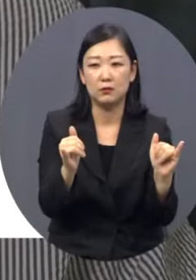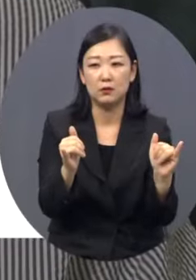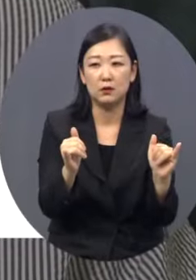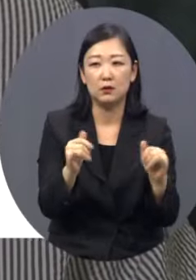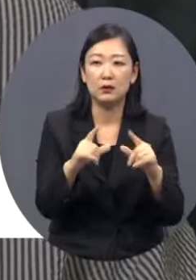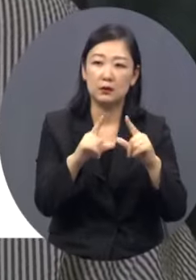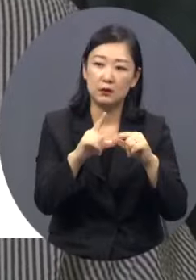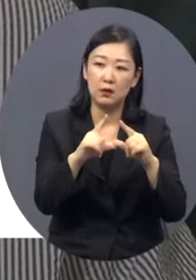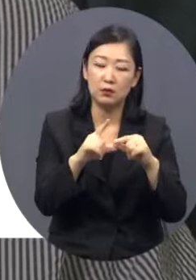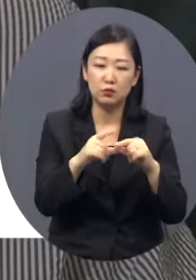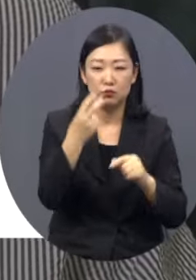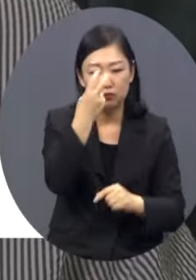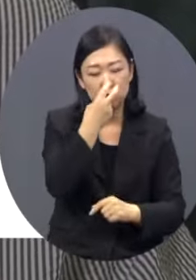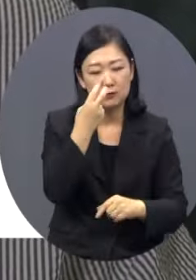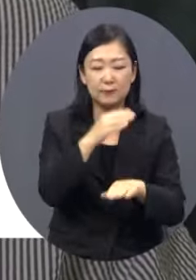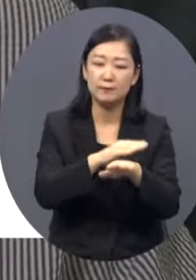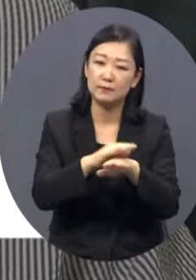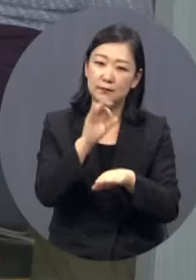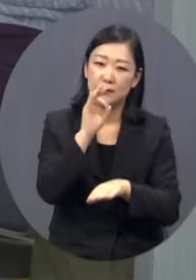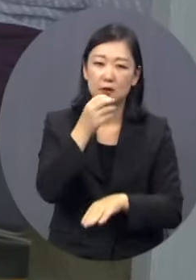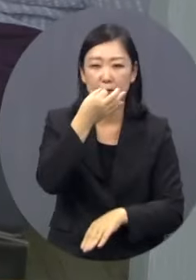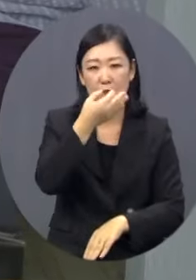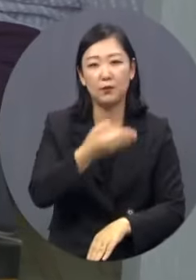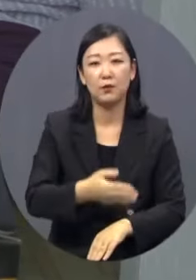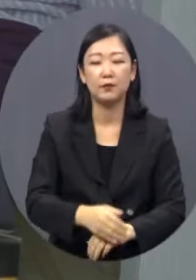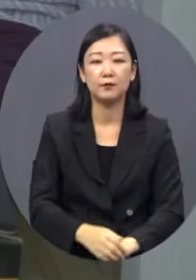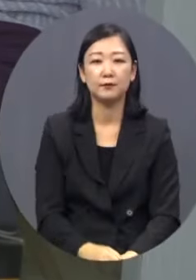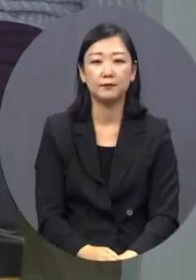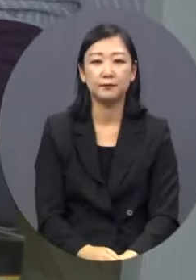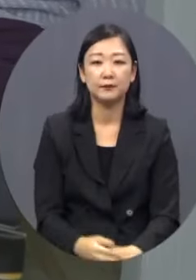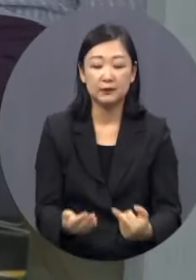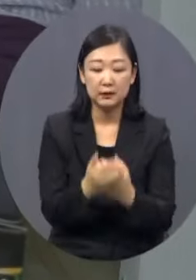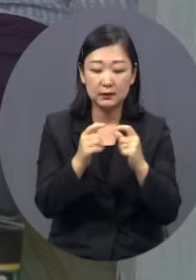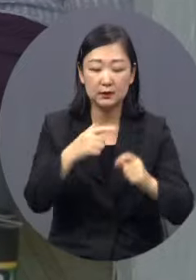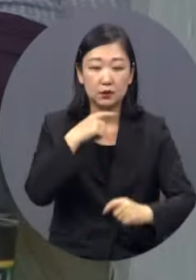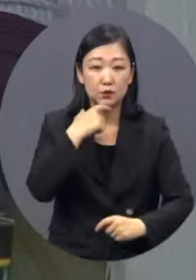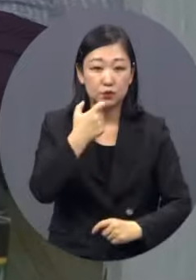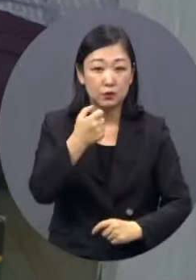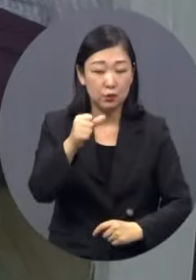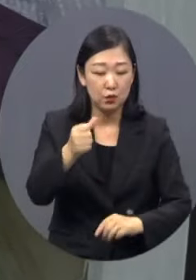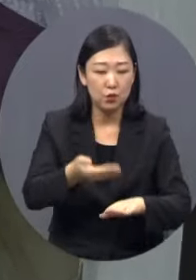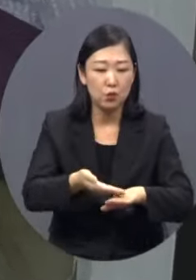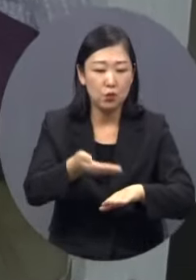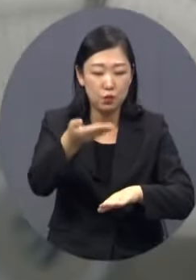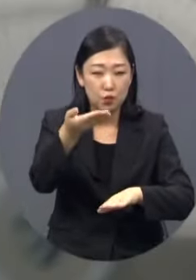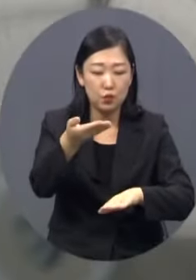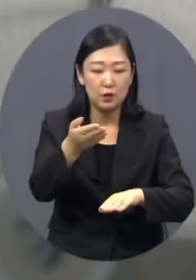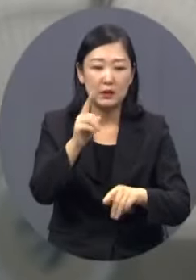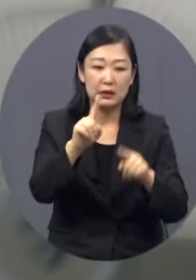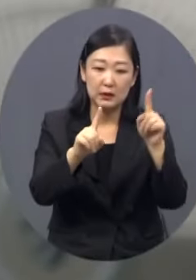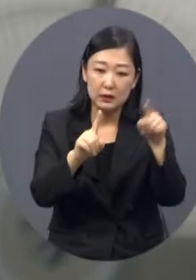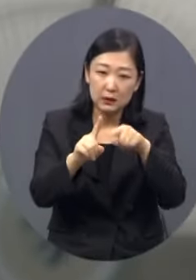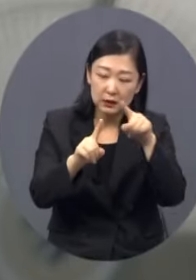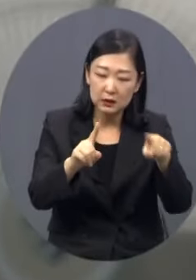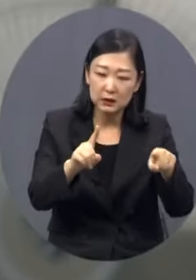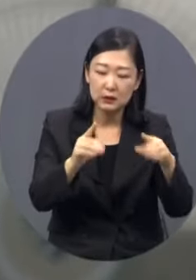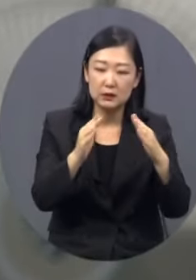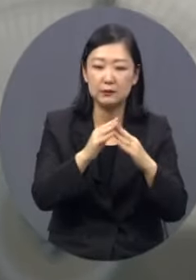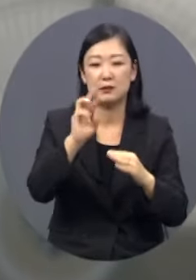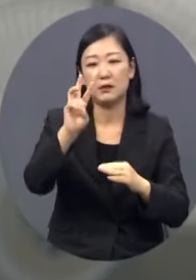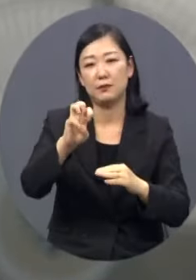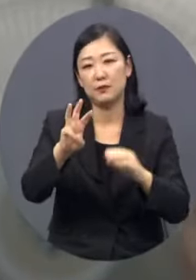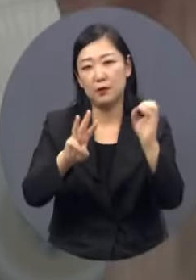경우에는 솔직히 모니터링이 힘들어요 제주지역 65세 이상 고령자 가구 가운데 1인 가구 비율은